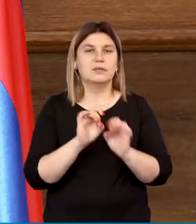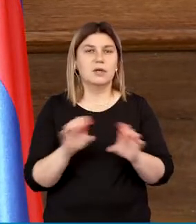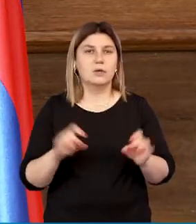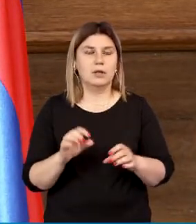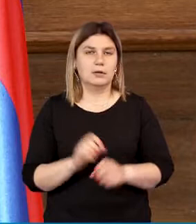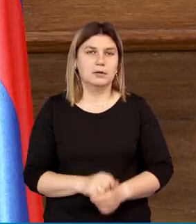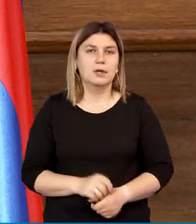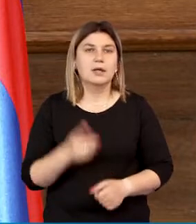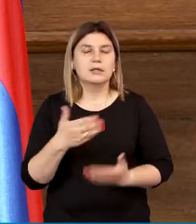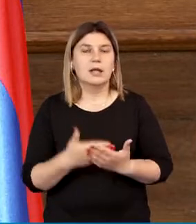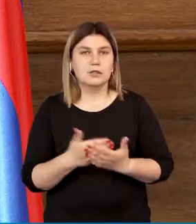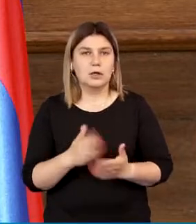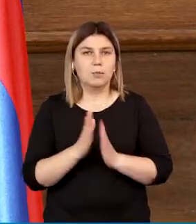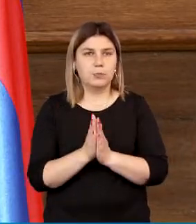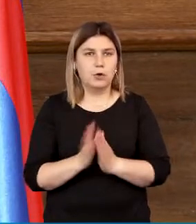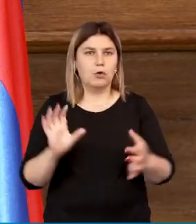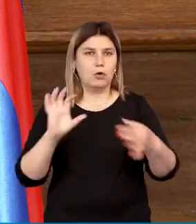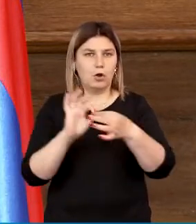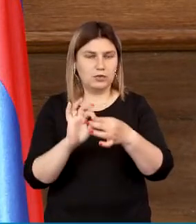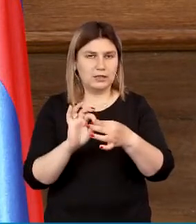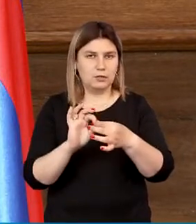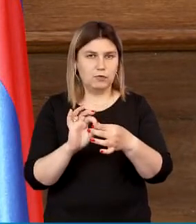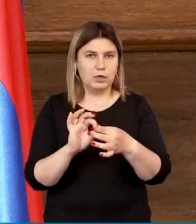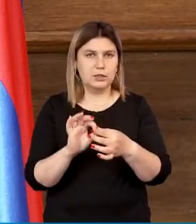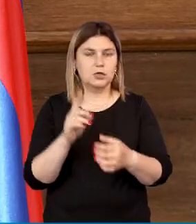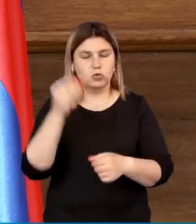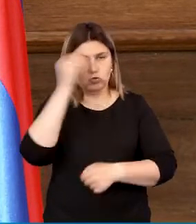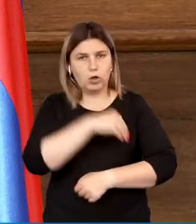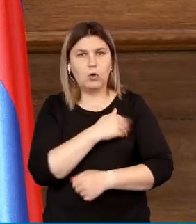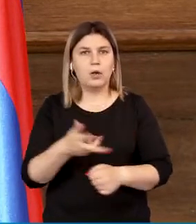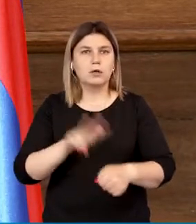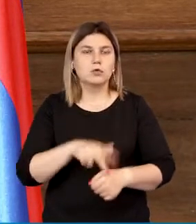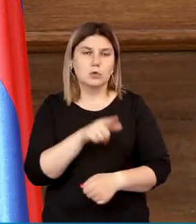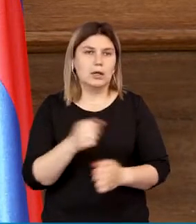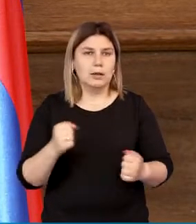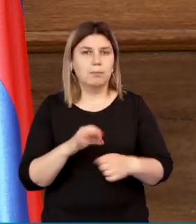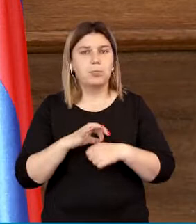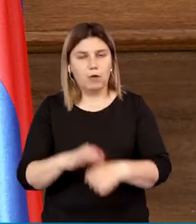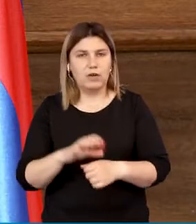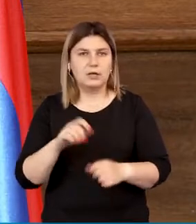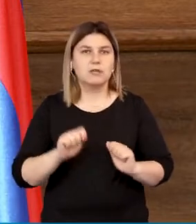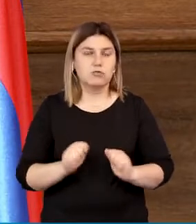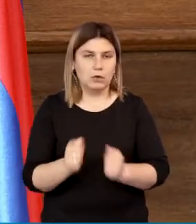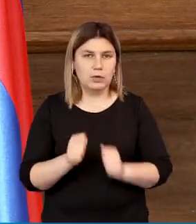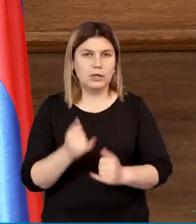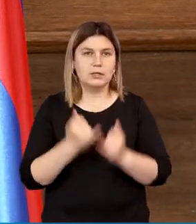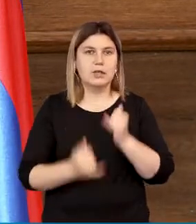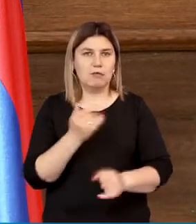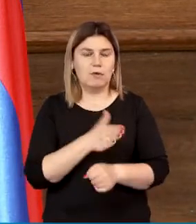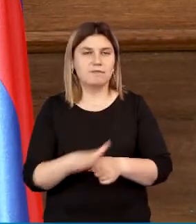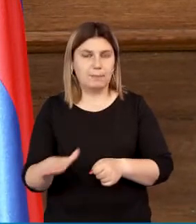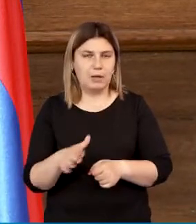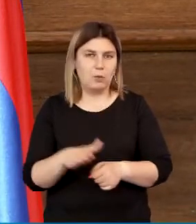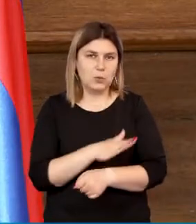epidemiologicznym. Dlatego proszę się kontaktować z szkołami, w których Pani funkcjonuje, czy do tej pory prowadziła Pani działalność. Jeżeli Pani spełni te wymogi, a